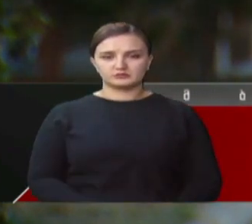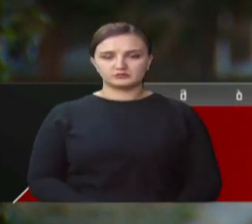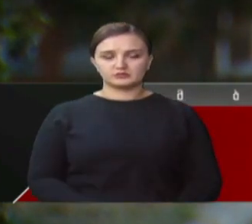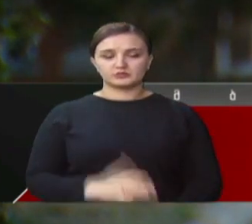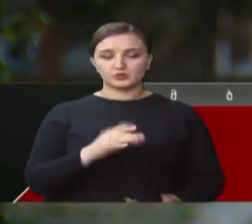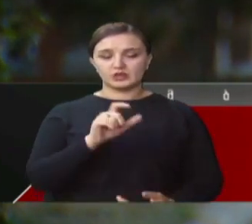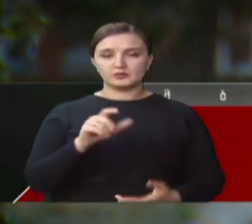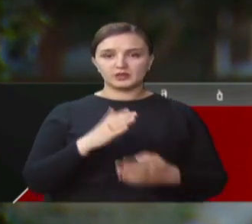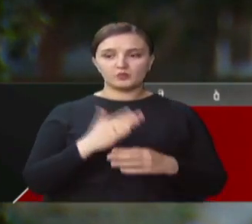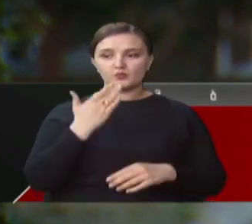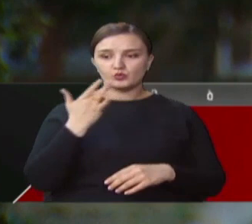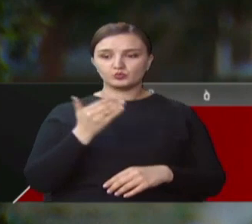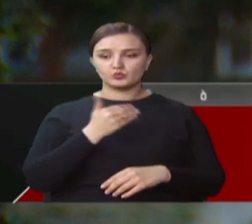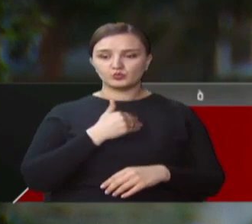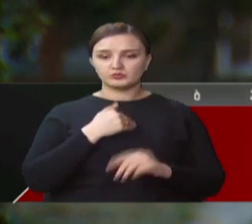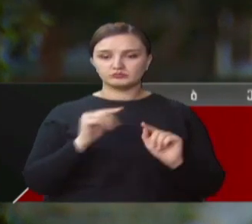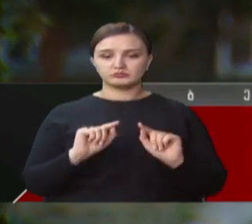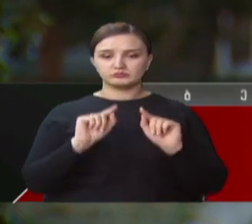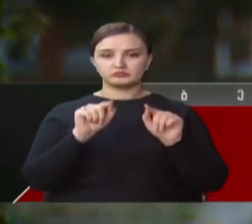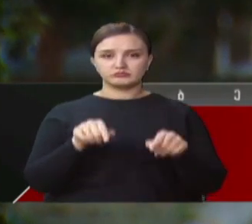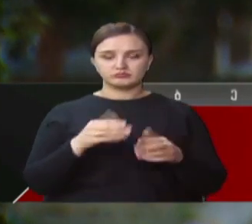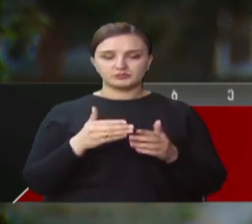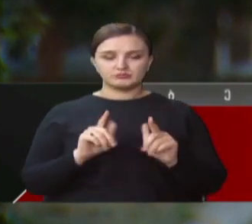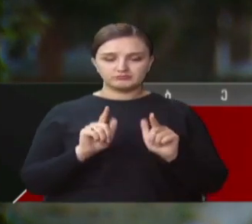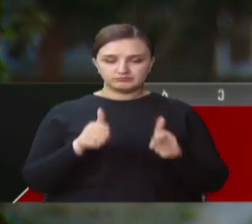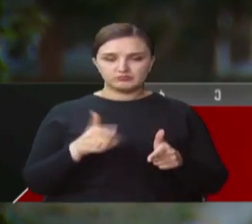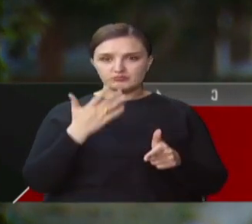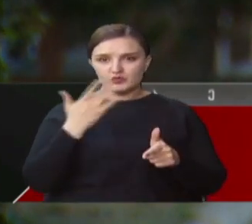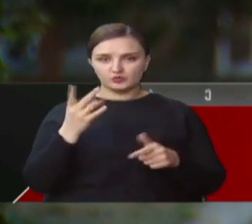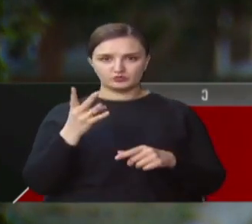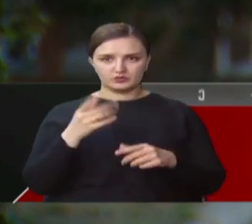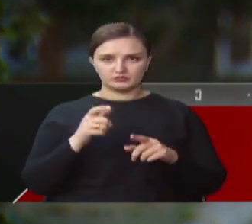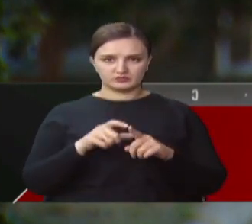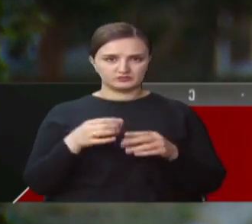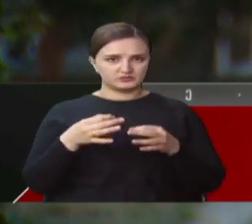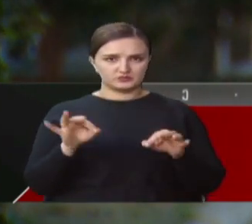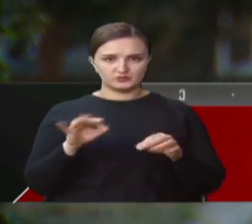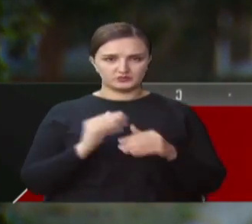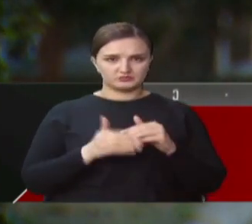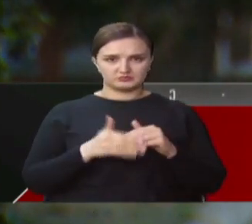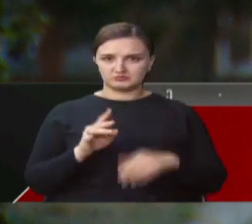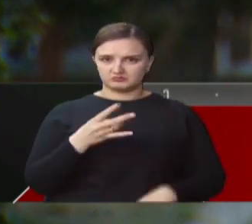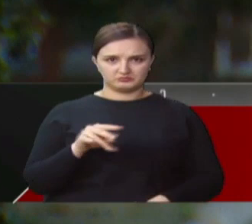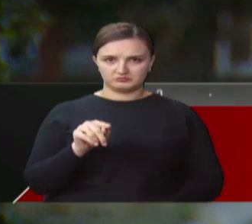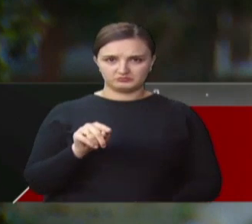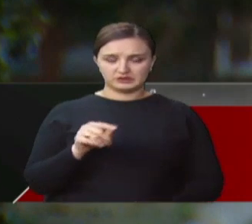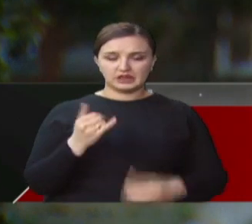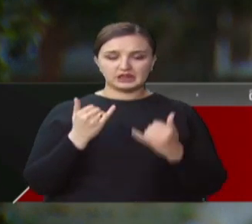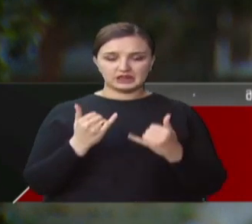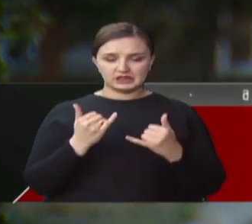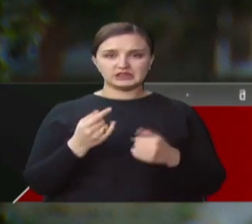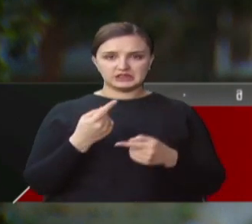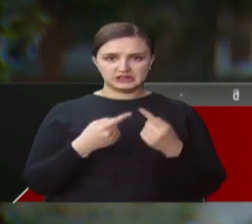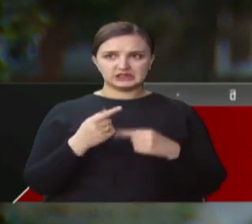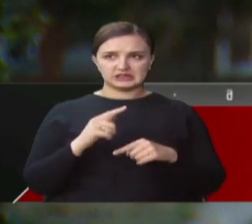პოლიტიკური ამბიცია და აპირებენ პოლიტიკაში მოღვაწეობას, ამის შესახებ საჯაროდ განაცხადონ, თუ არა, მე ვფიქრობ, რომ დღეს ისედაც